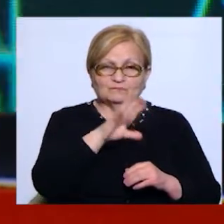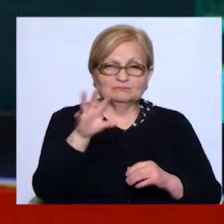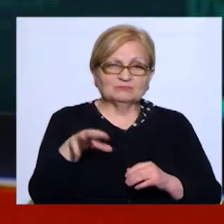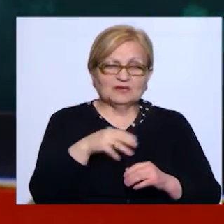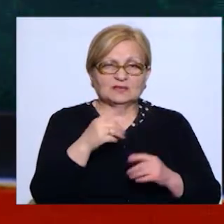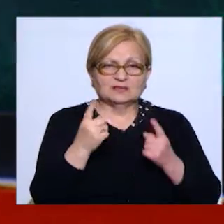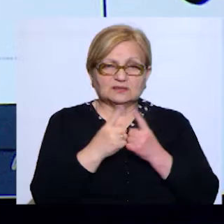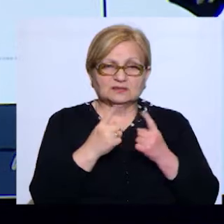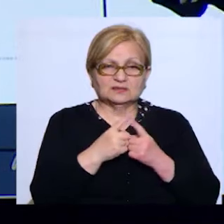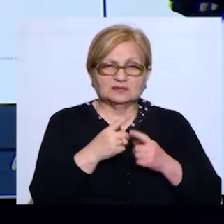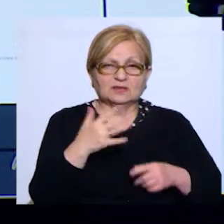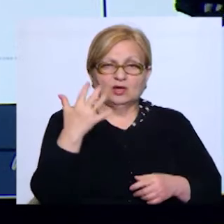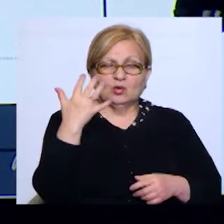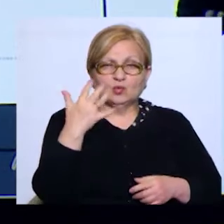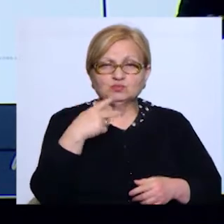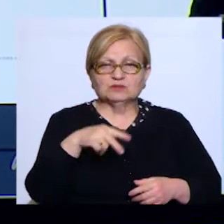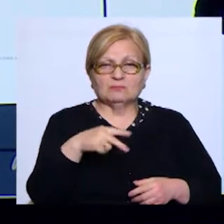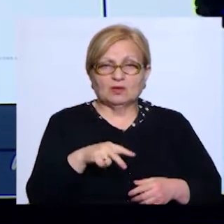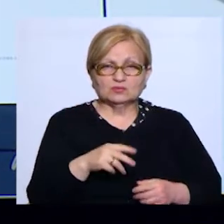კლასის 5 მეოცედი.